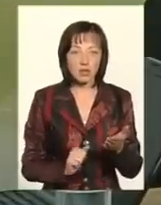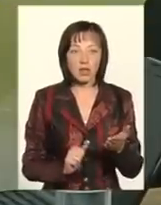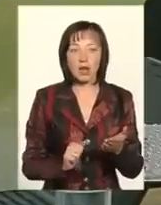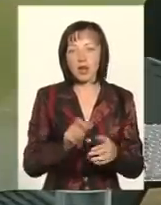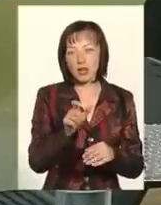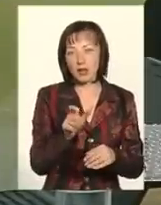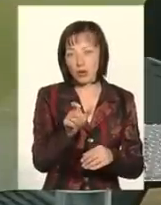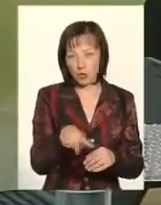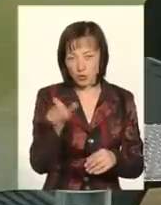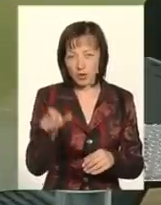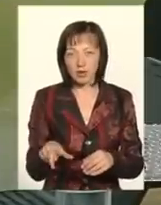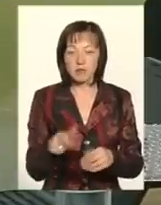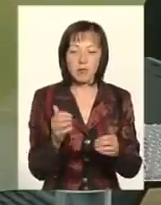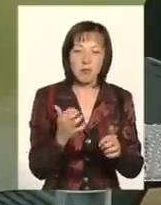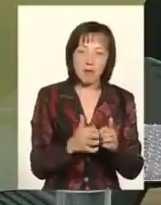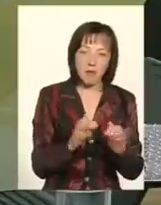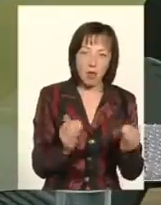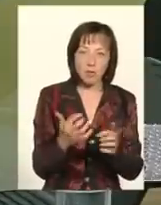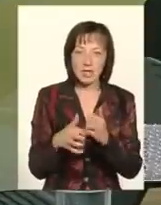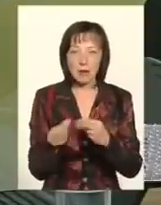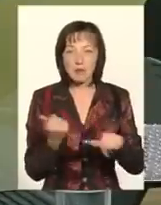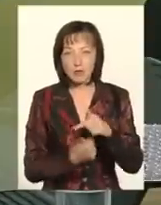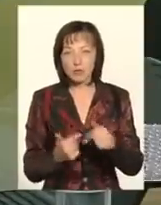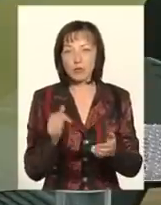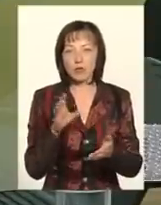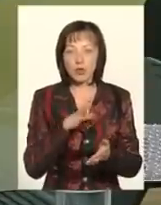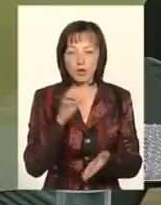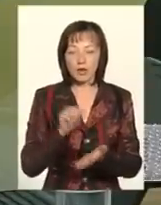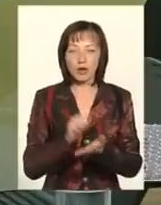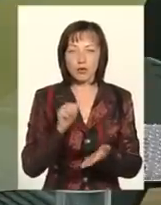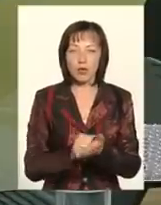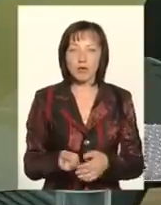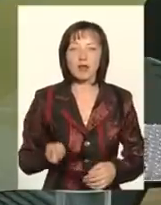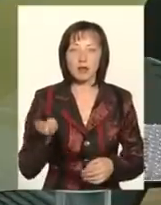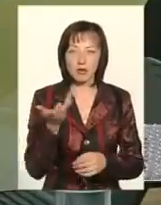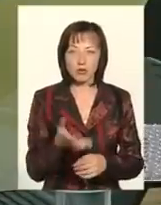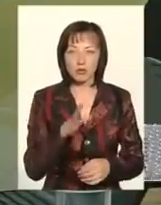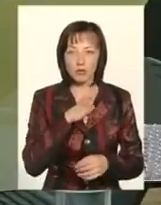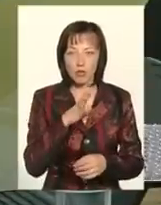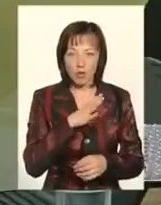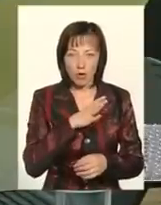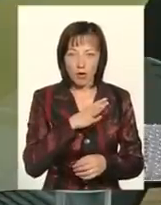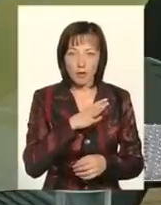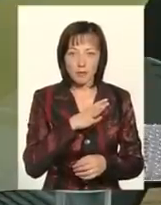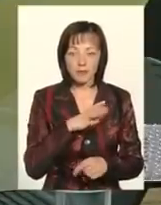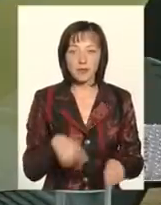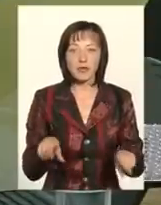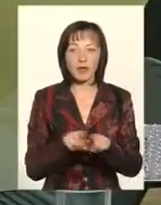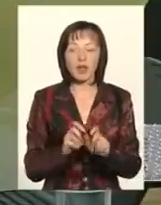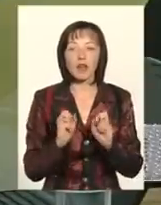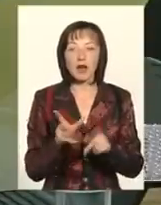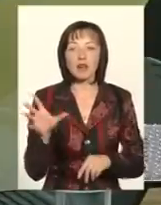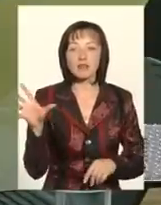осіб і тому подібне з малого та середнього бізнесу ці гроші були просто надруковані неомеженій кількості їх було так як